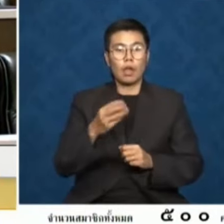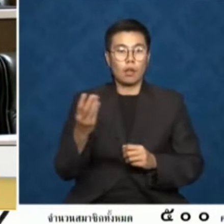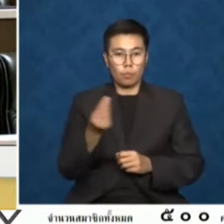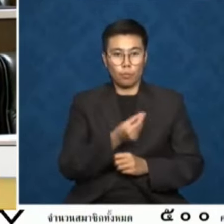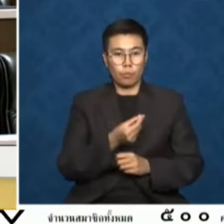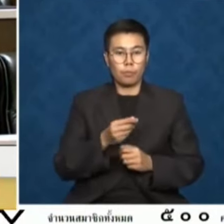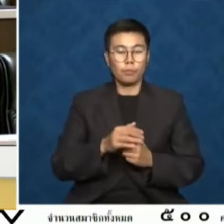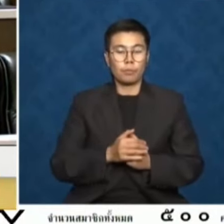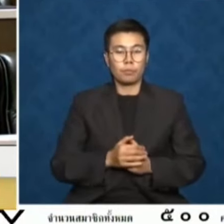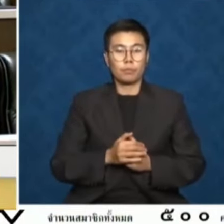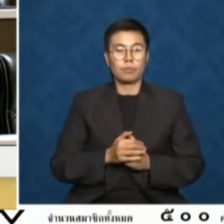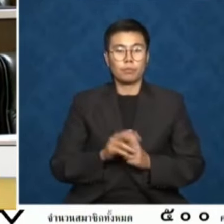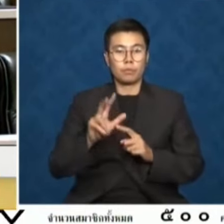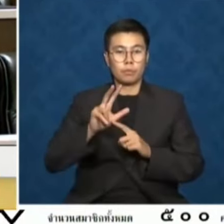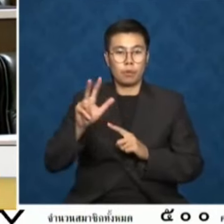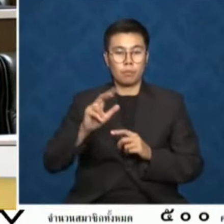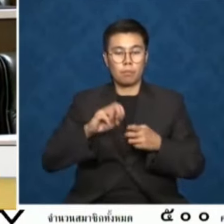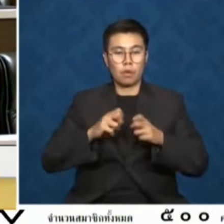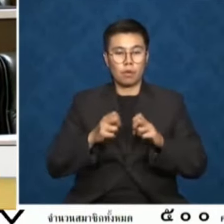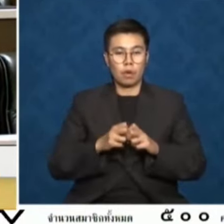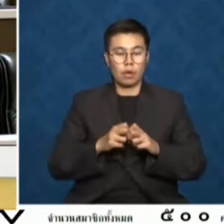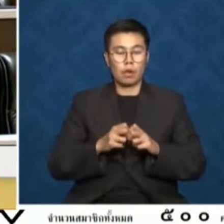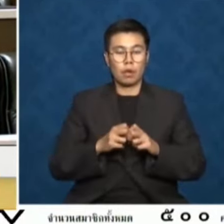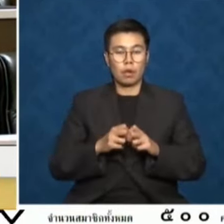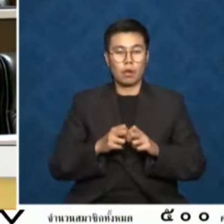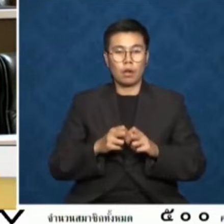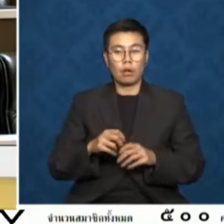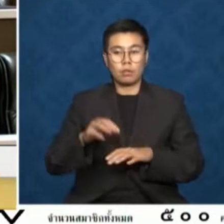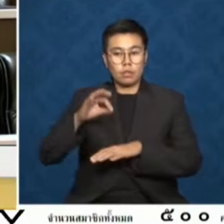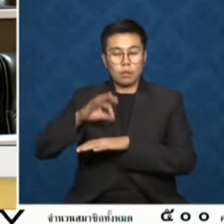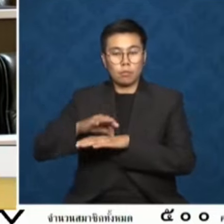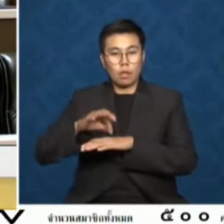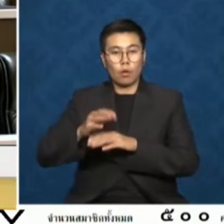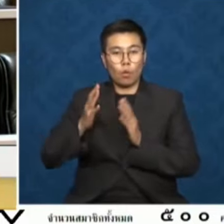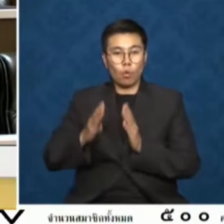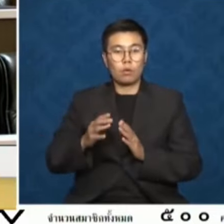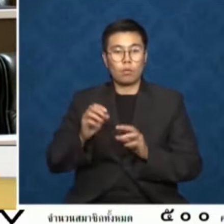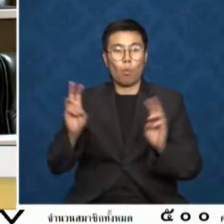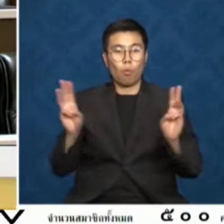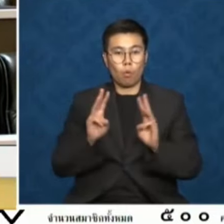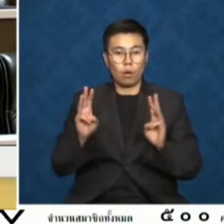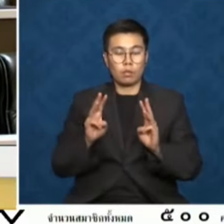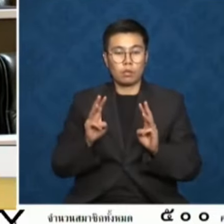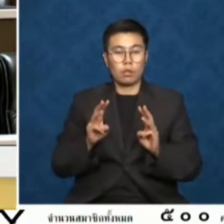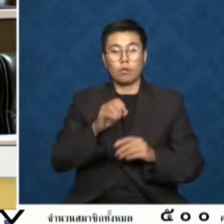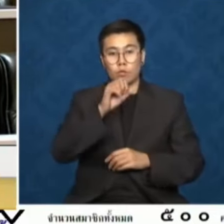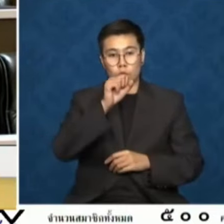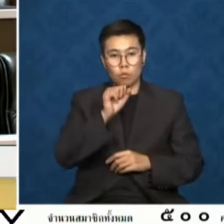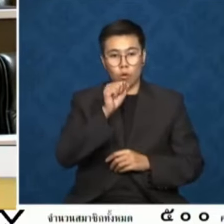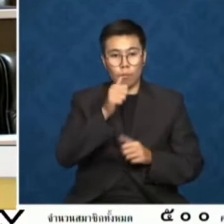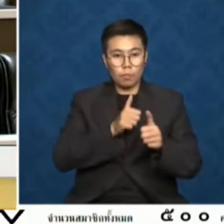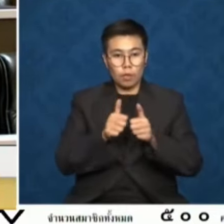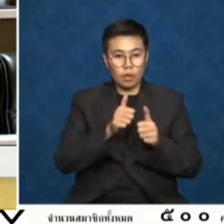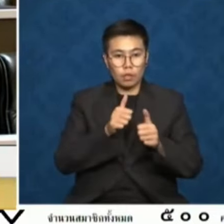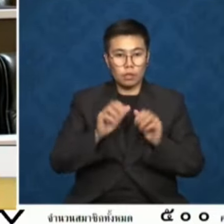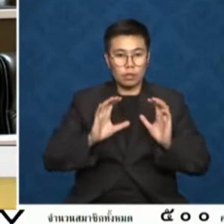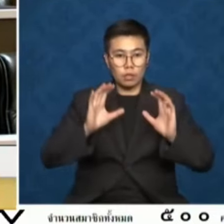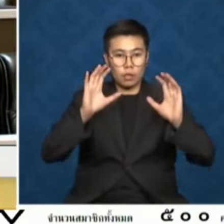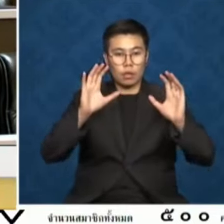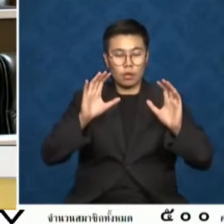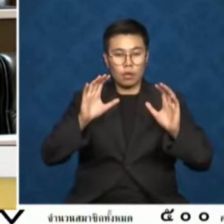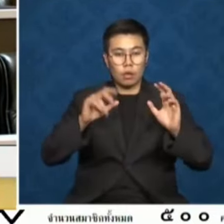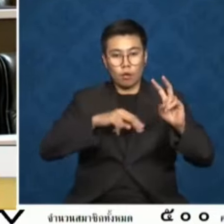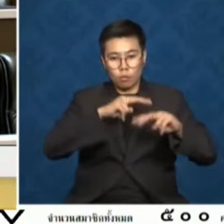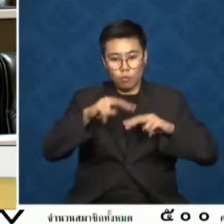เร็วข้อที่3ปัญหาการขาดแคลนบุคลากรในพื้นที่การสอบแข่งขันเพื่อบรรจุแต่งตั้งข้าราชการให้องค์กรปกคร